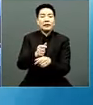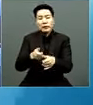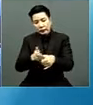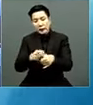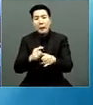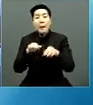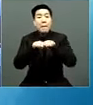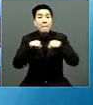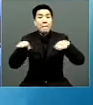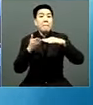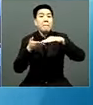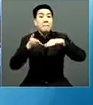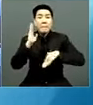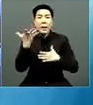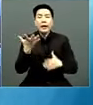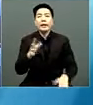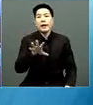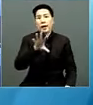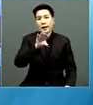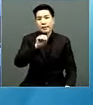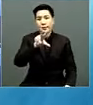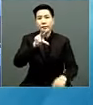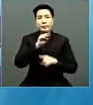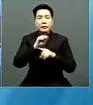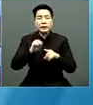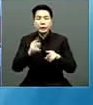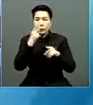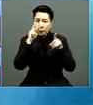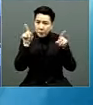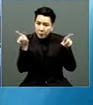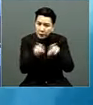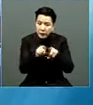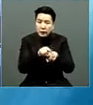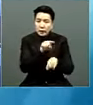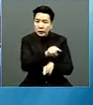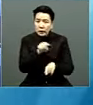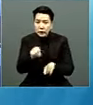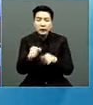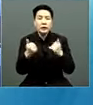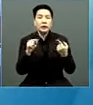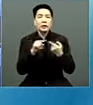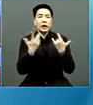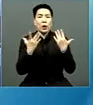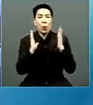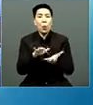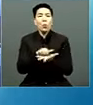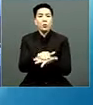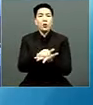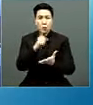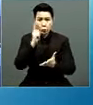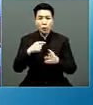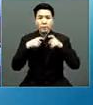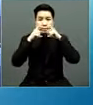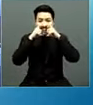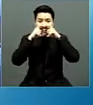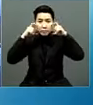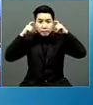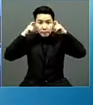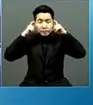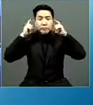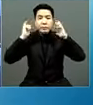ม่ผ่านเกณฑ์ถึงร้อยละ53ซึ่งก็คล้ายๆกันนะครับก็คงต้องไปดูเรื่องของการผู้ให้บริการต้องสวมหน้ากากผ้าหน้ากากอ